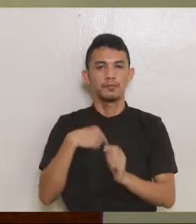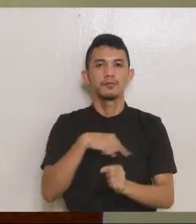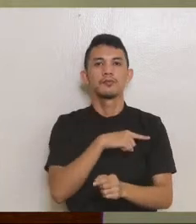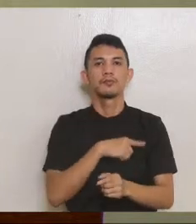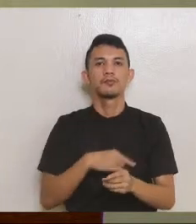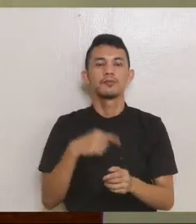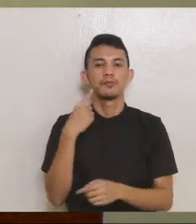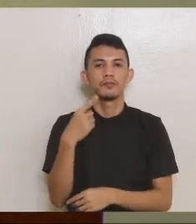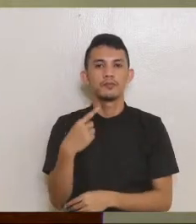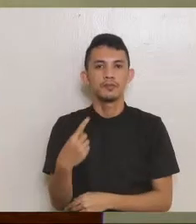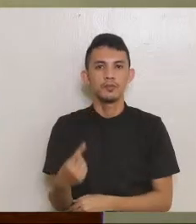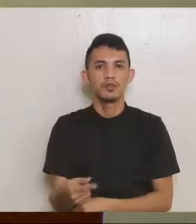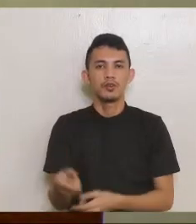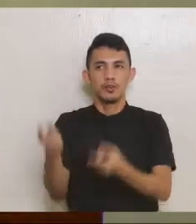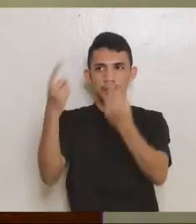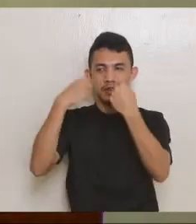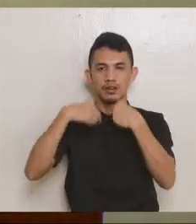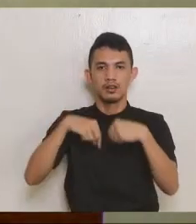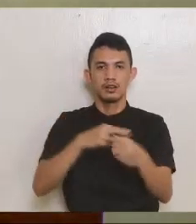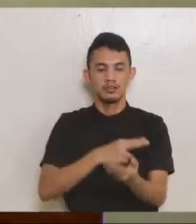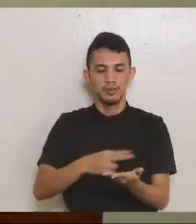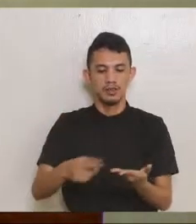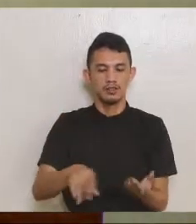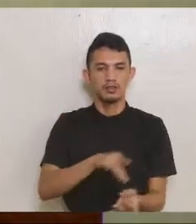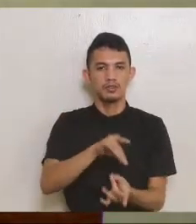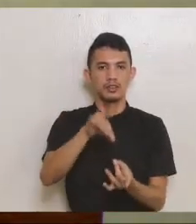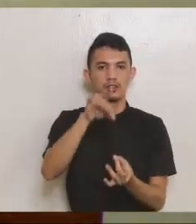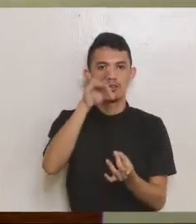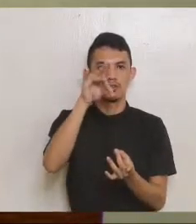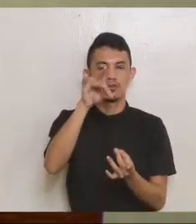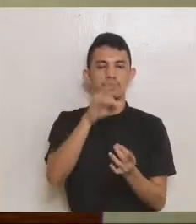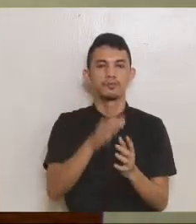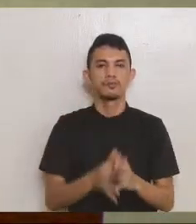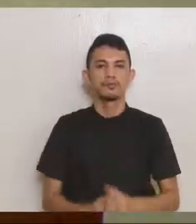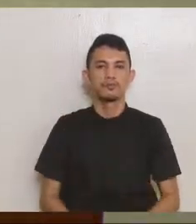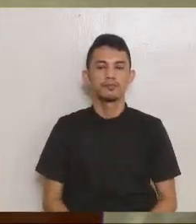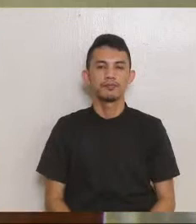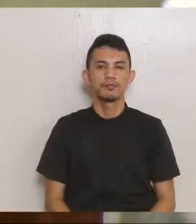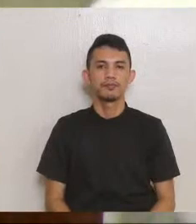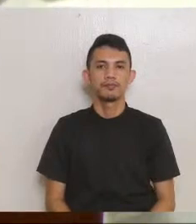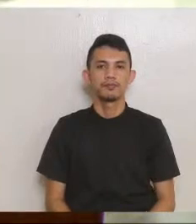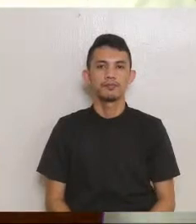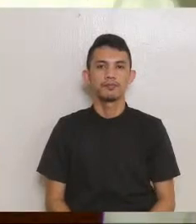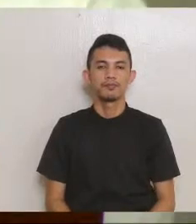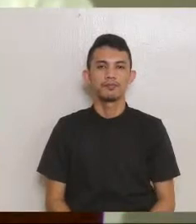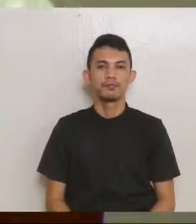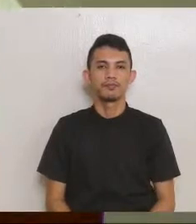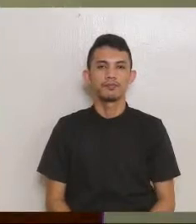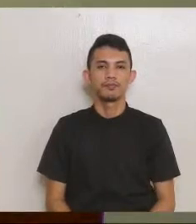ka, Espiritu Santo. Umari ka, Espiritu Santo.